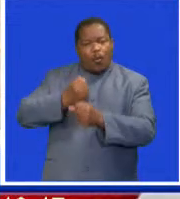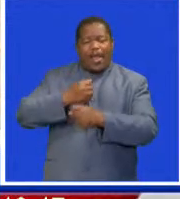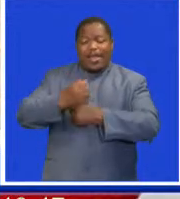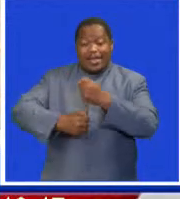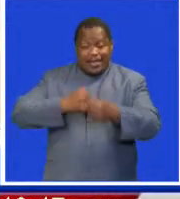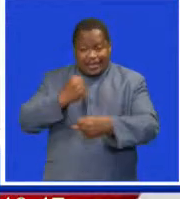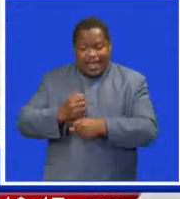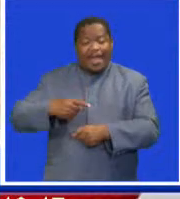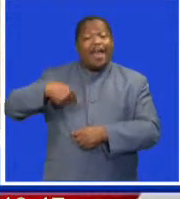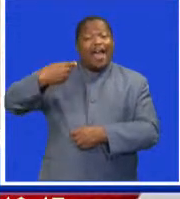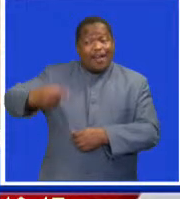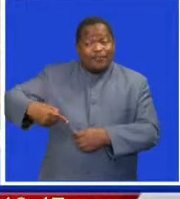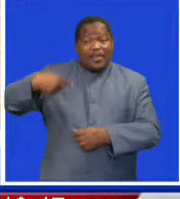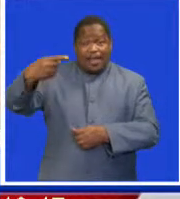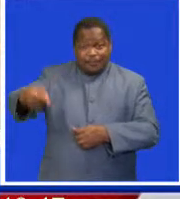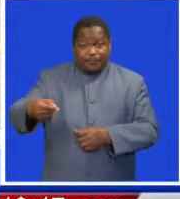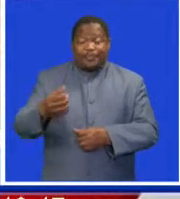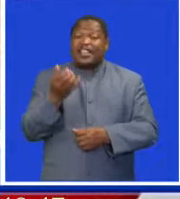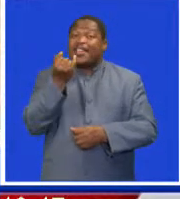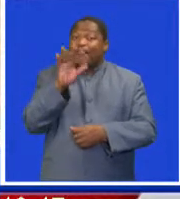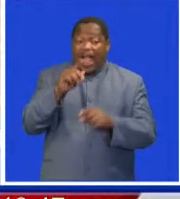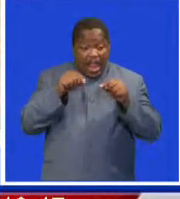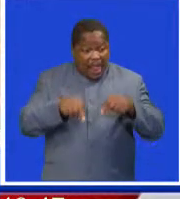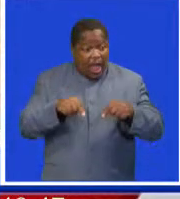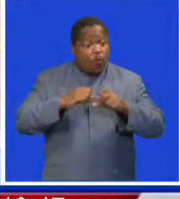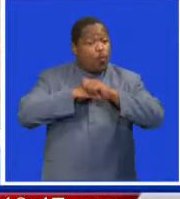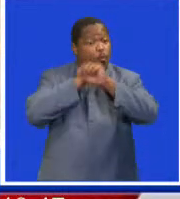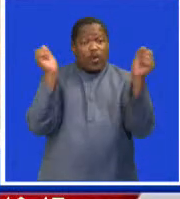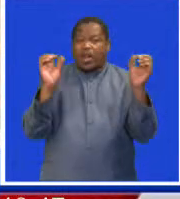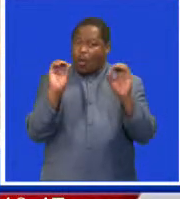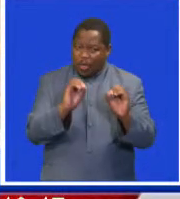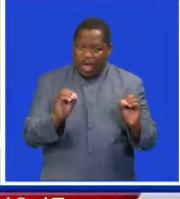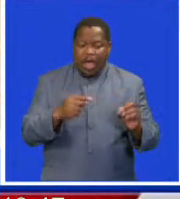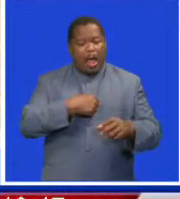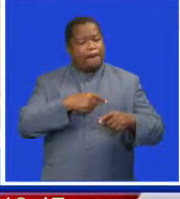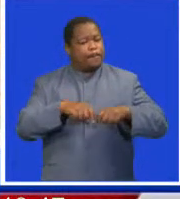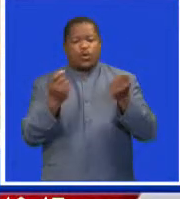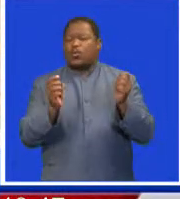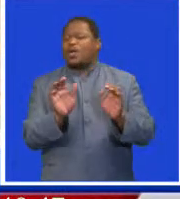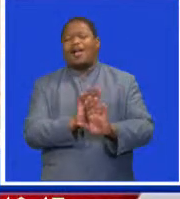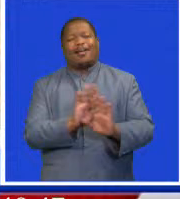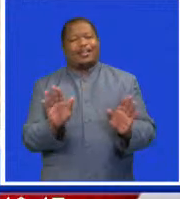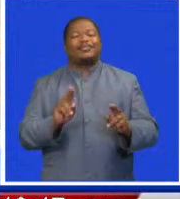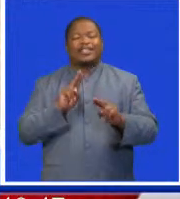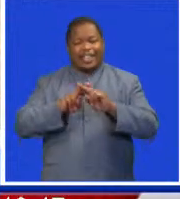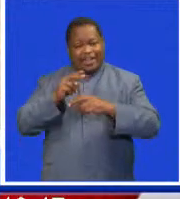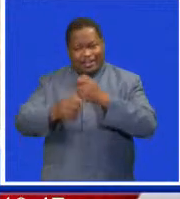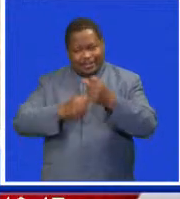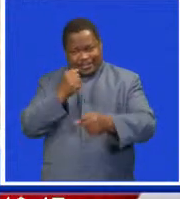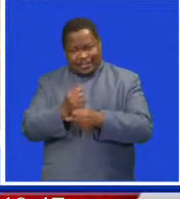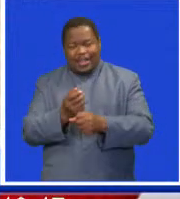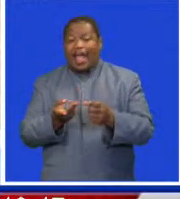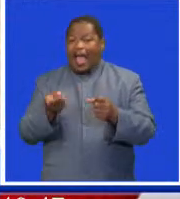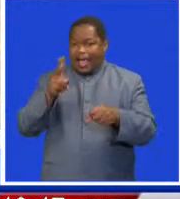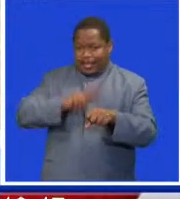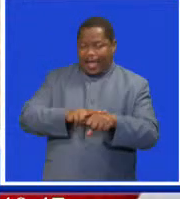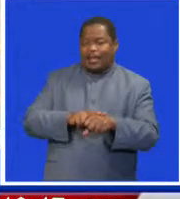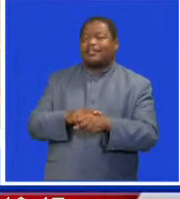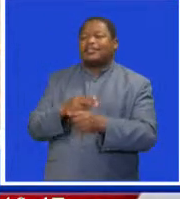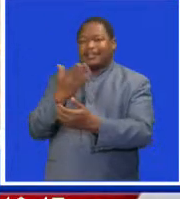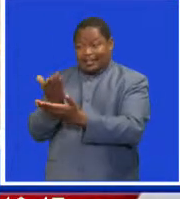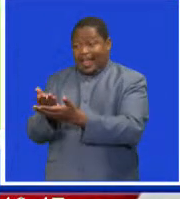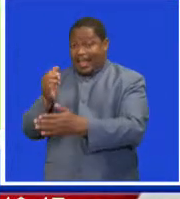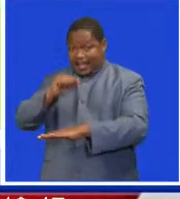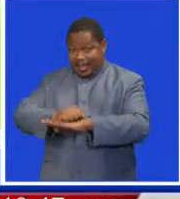kuvumeleke leticelo. Kuvalwa kweticelo kutaba ngeliviki lelitako mhla ka 31 ngalesihlanu sikhathi kutabe kungu 4